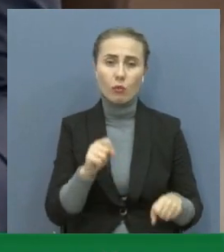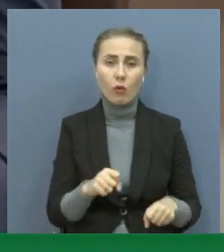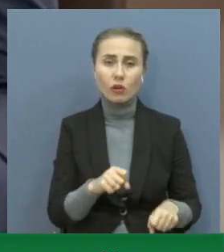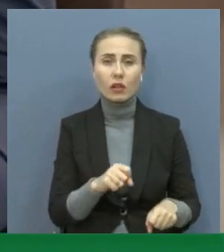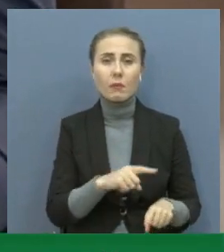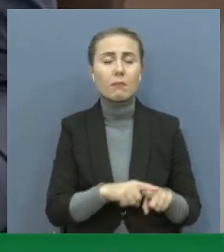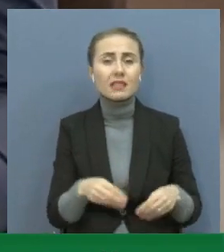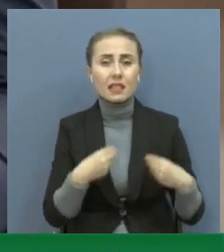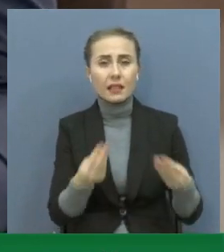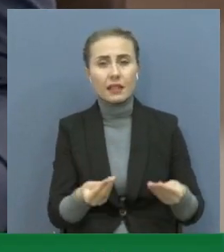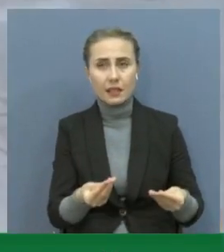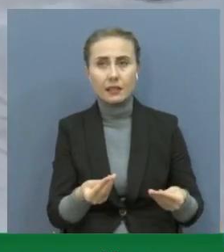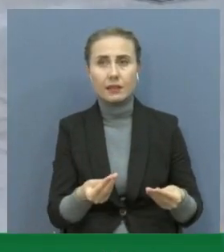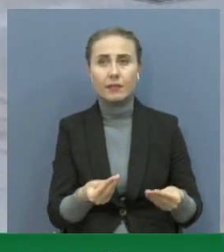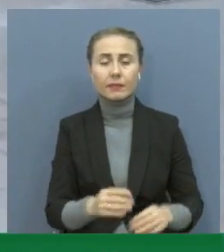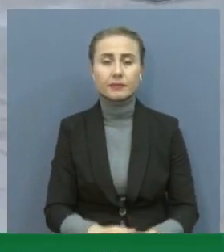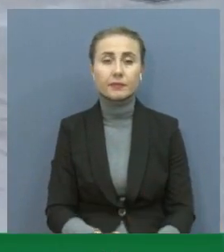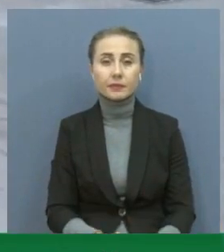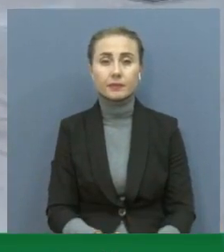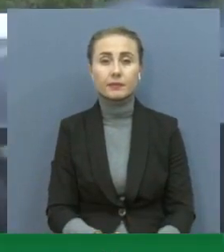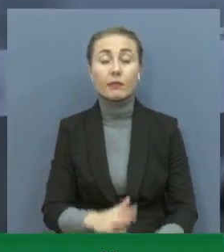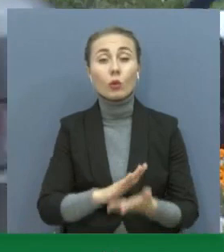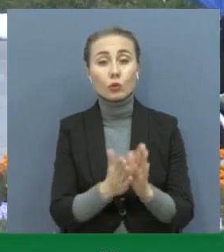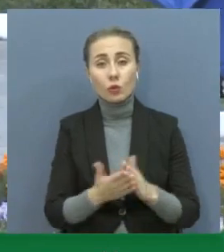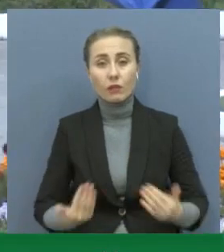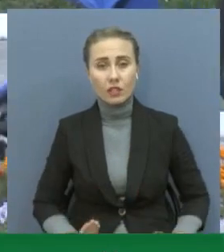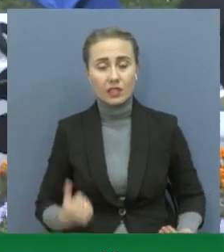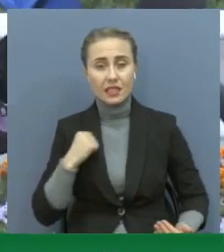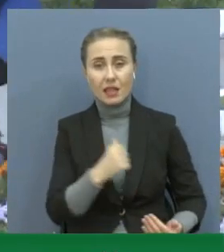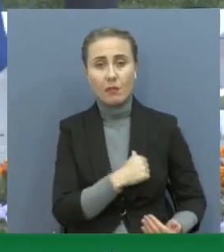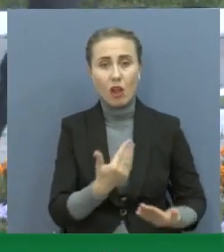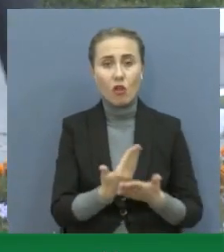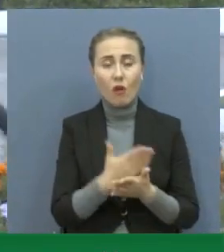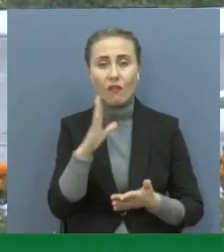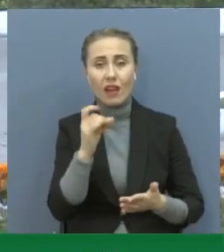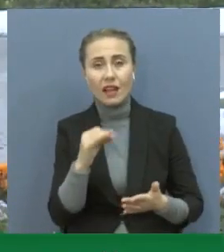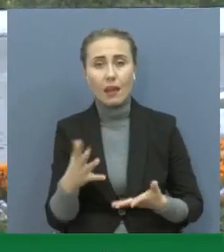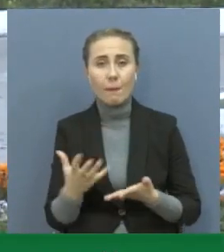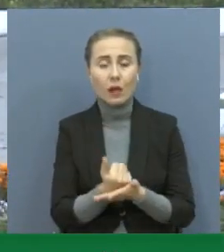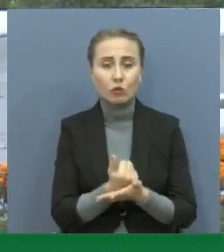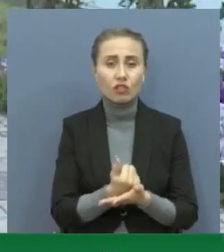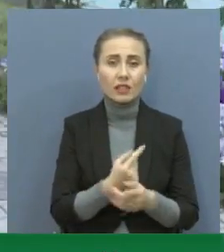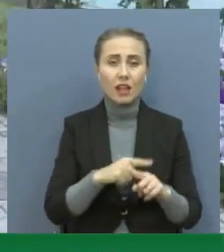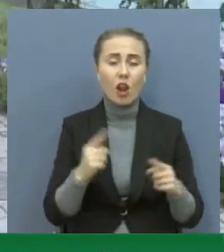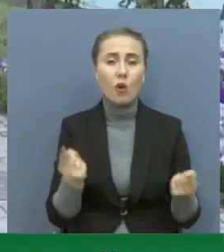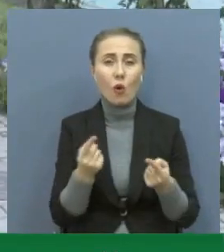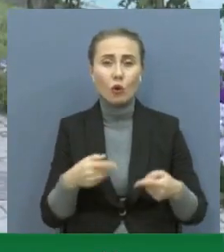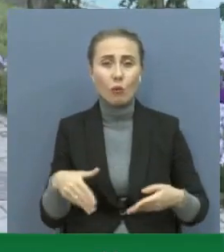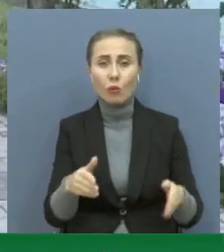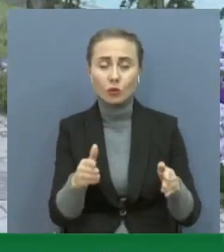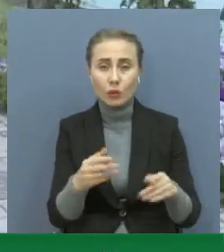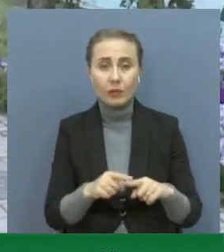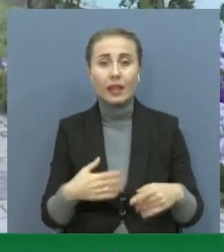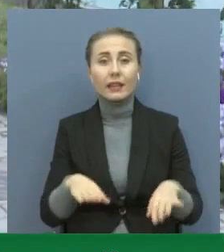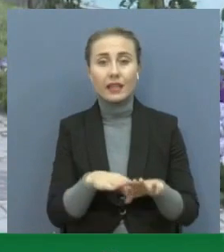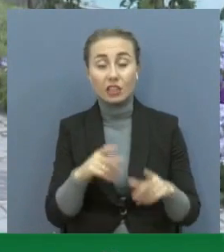сроки по низкой закупочной цене. Условия жизни порой сами диктуют новые вариации получения наживы легким путем. Так,